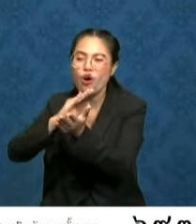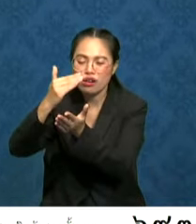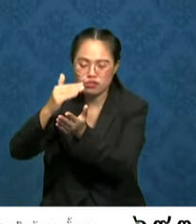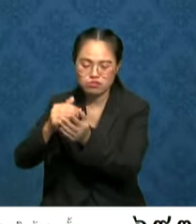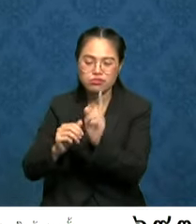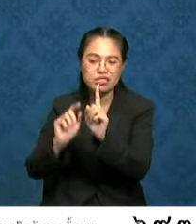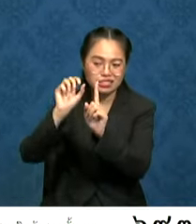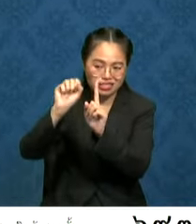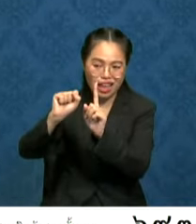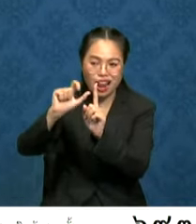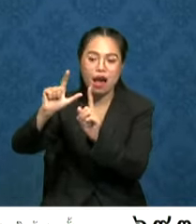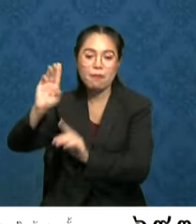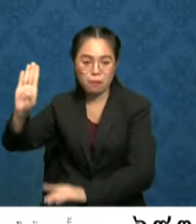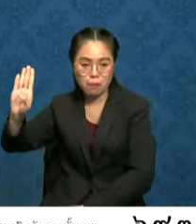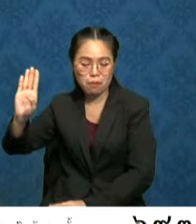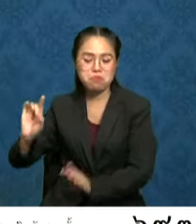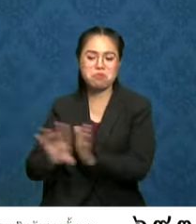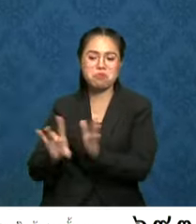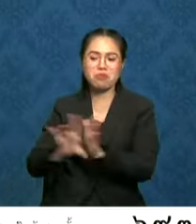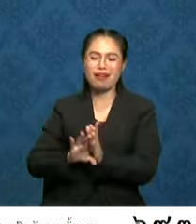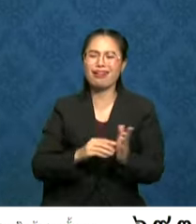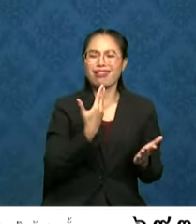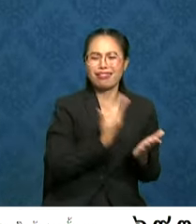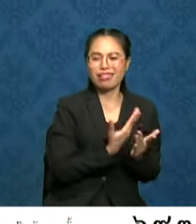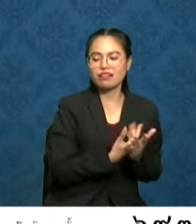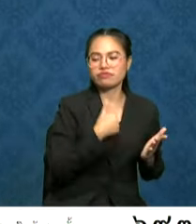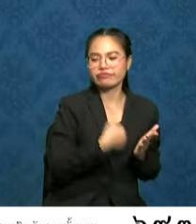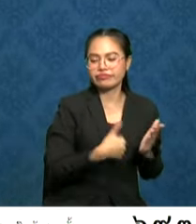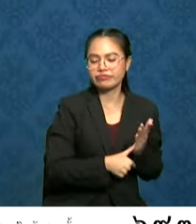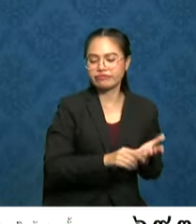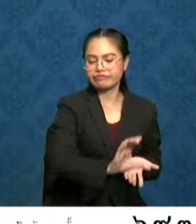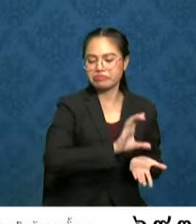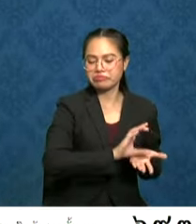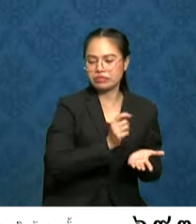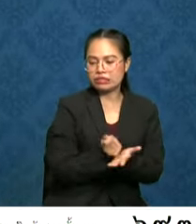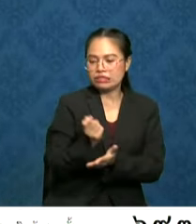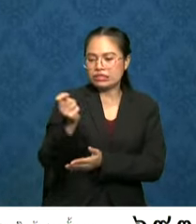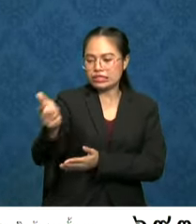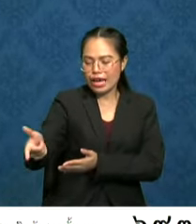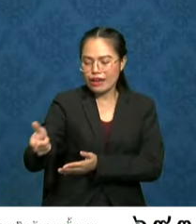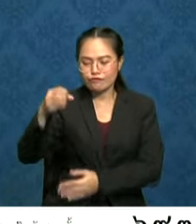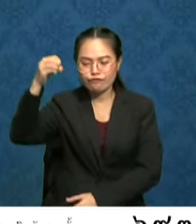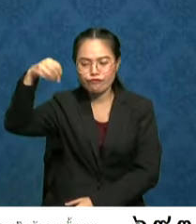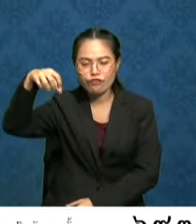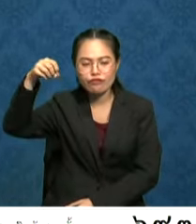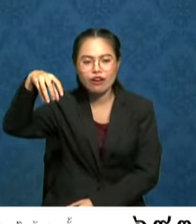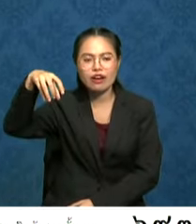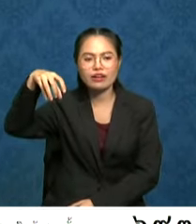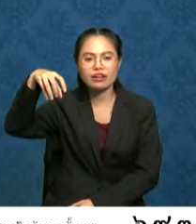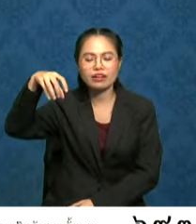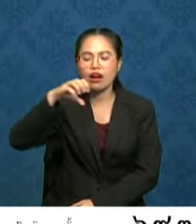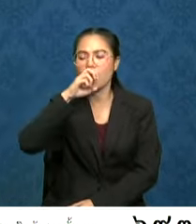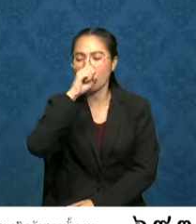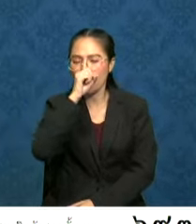บาทที่สุดท้ายอนาคตก็ต้องใช้เงินภาษีของพ่อแม่พี่น้องประชาชนเข้ามาใช้หนี้ในส่วนนี้อยู่ดียิ่งมองไปใน